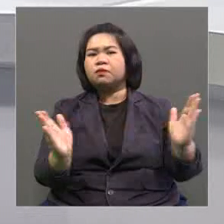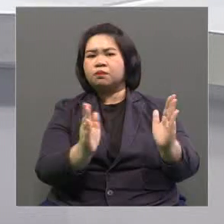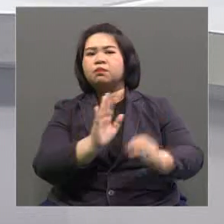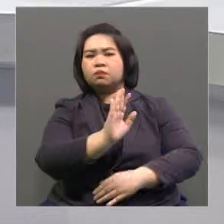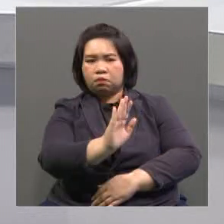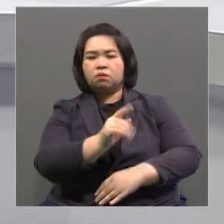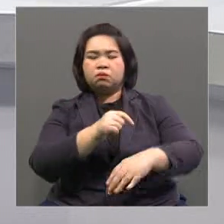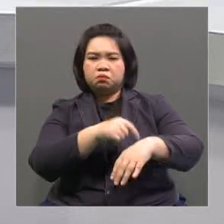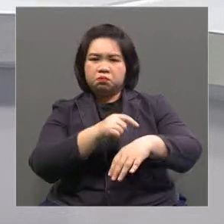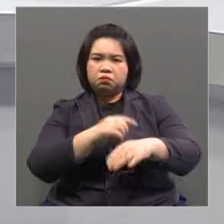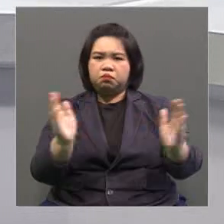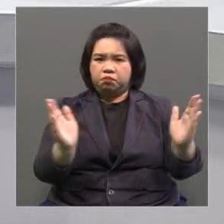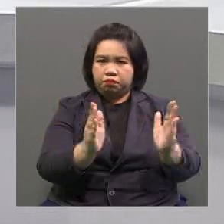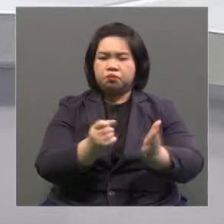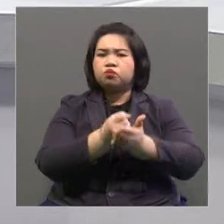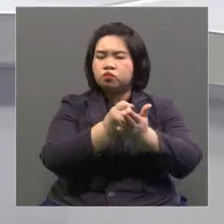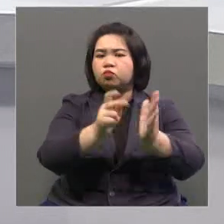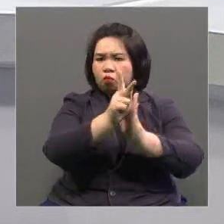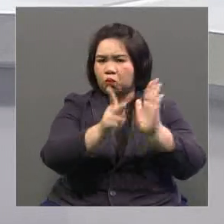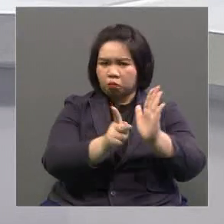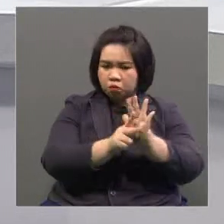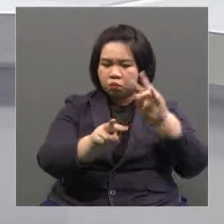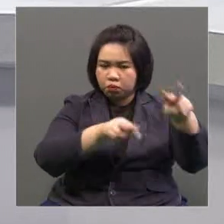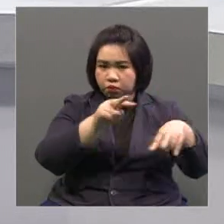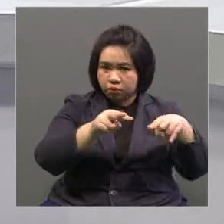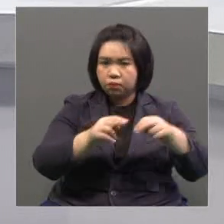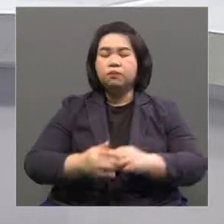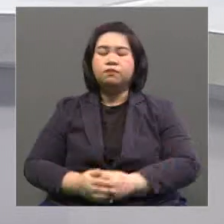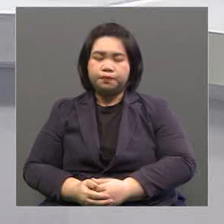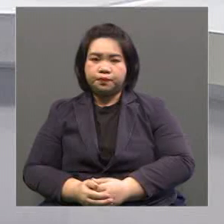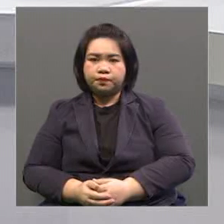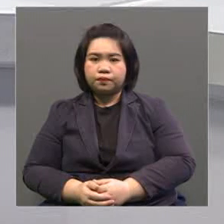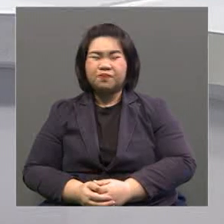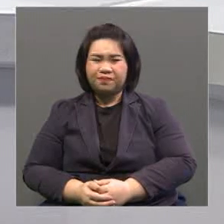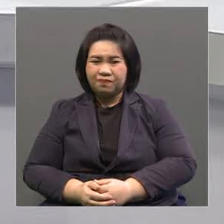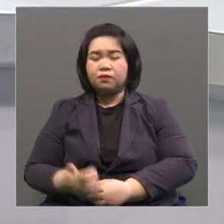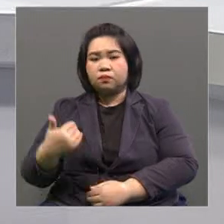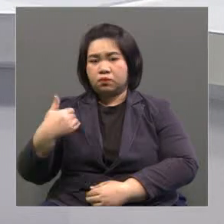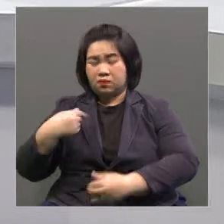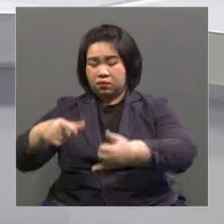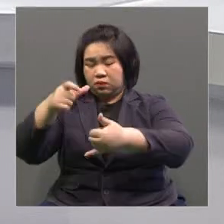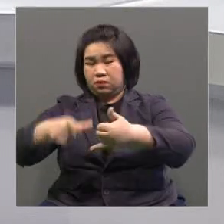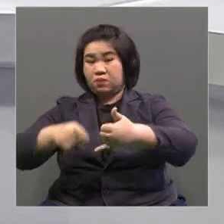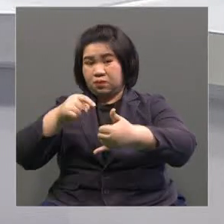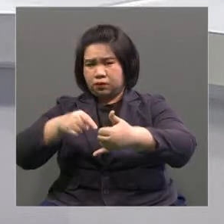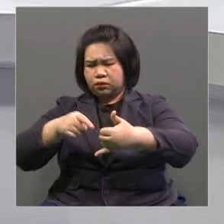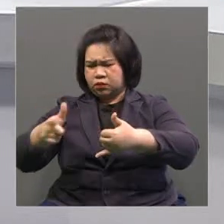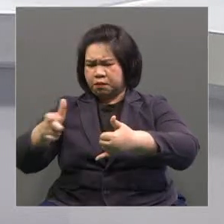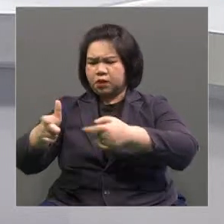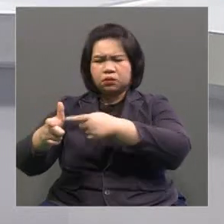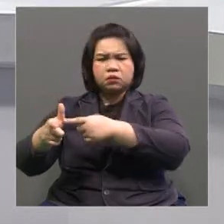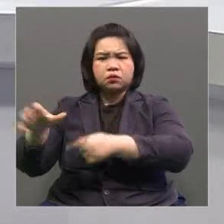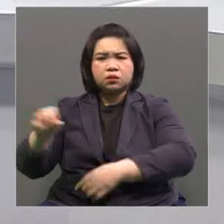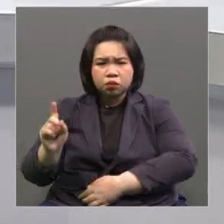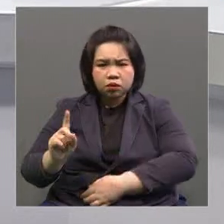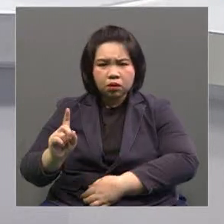ก็เพื่อที่จะควบคุมในเรื่องของช่องโหวตทางกฎหมายเี่ละค่ะครับขณะที่เรื่องของเด็กที่ก่อเหตุเอาปืนมาจากไหน